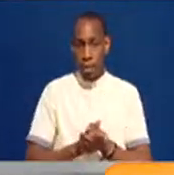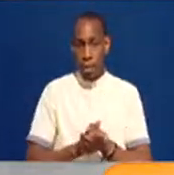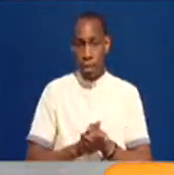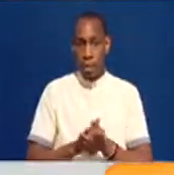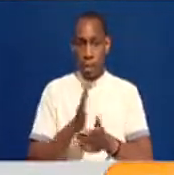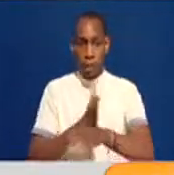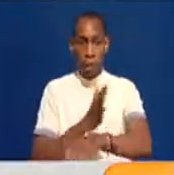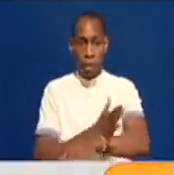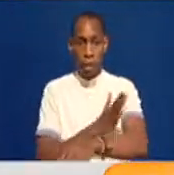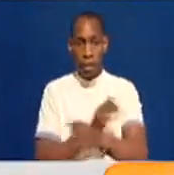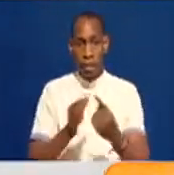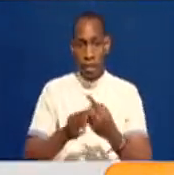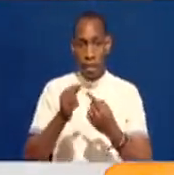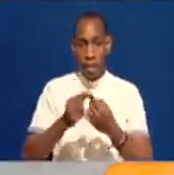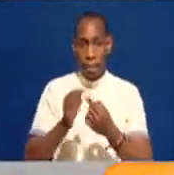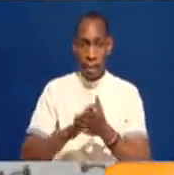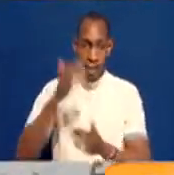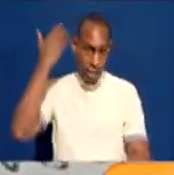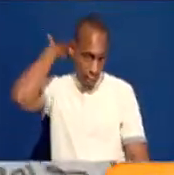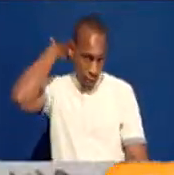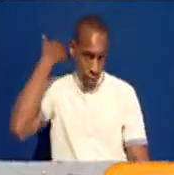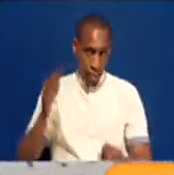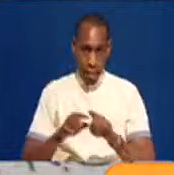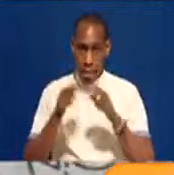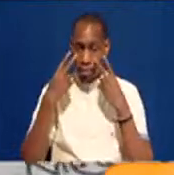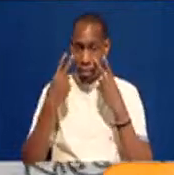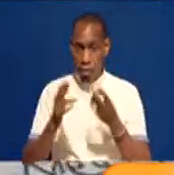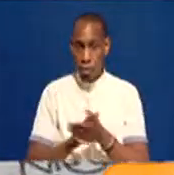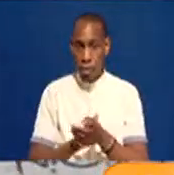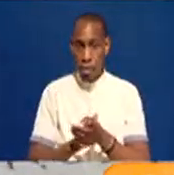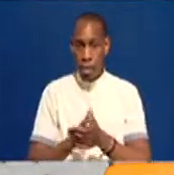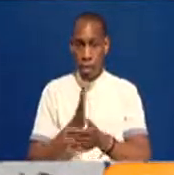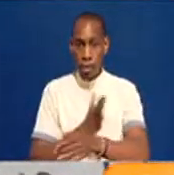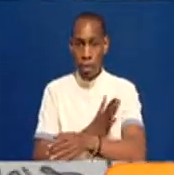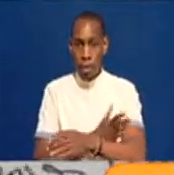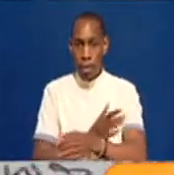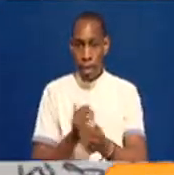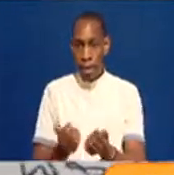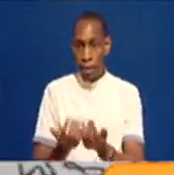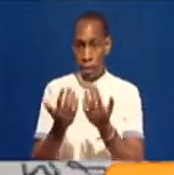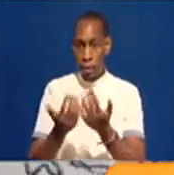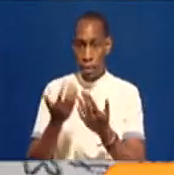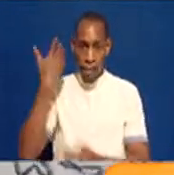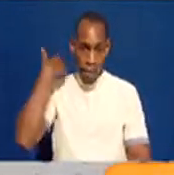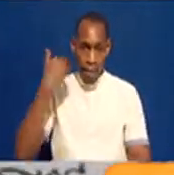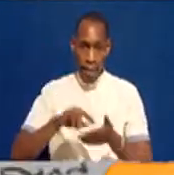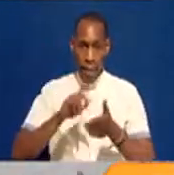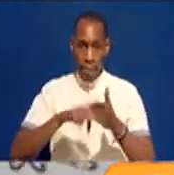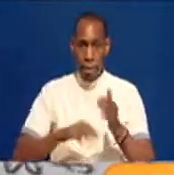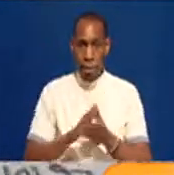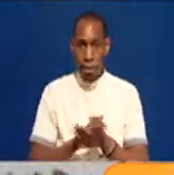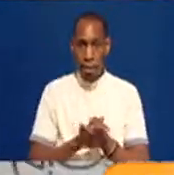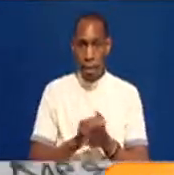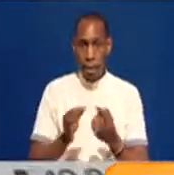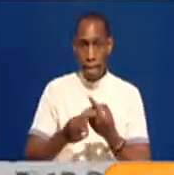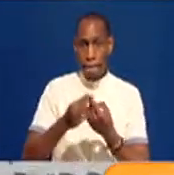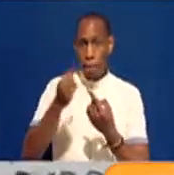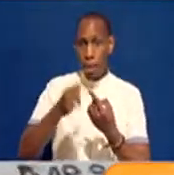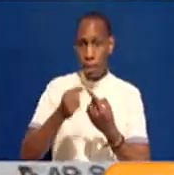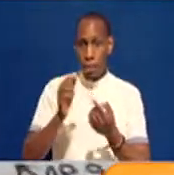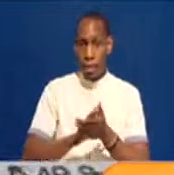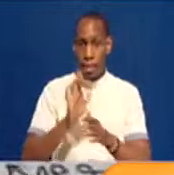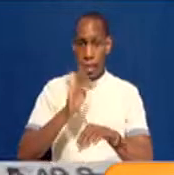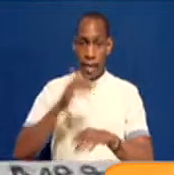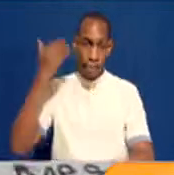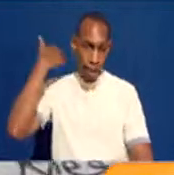na jeraha la risasi mgongoni. Alionekana kuwa na alama ya kuungua mgongoni, kumaanisha kuwa mtutu wa bunduki uligusa